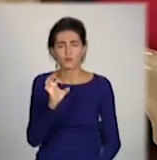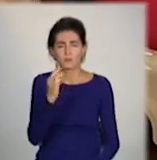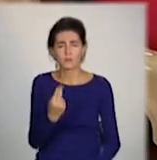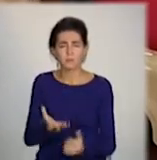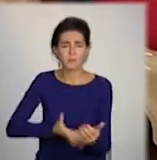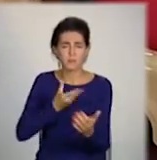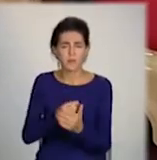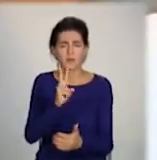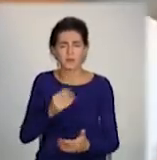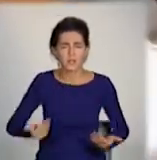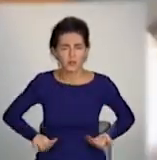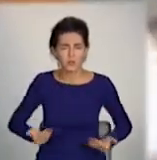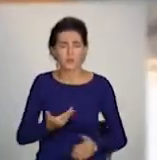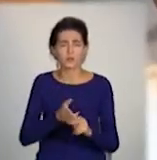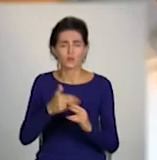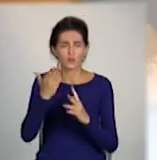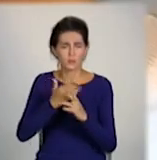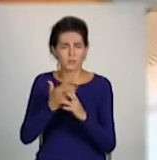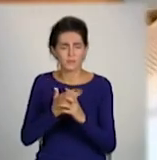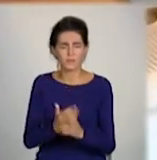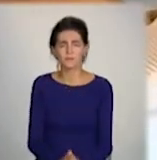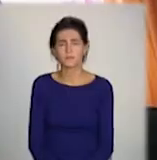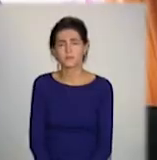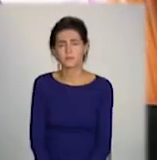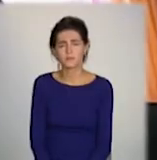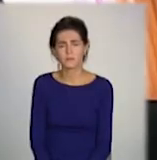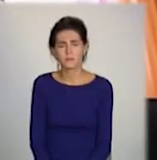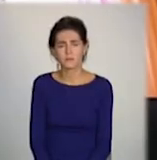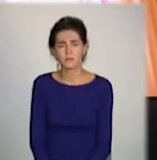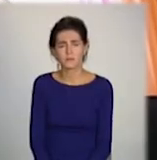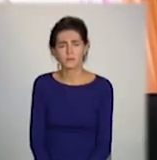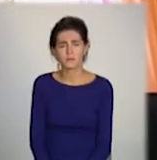виплат і житлової субсидії. Максим Чумак, Сергій Чакригін, телеканал «Донбас».